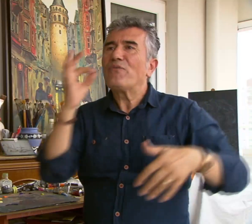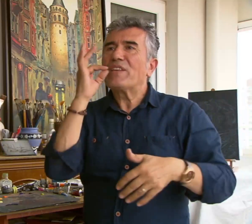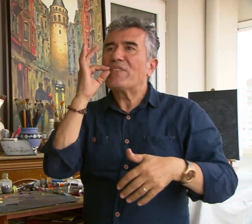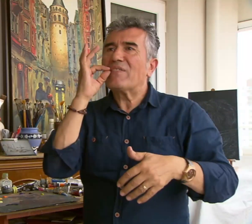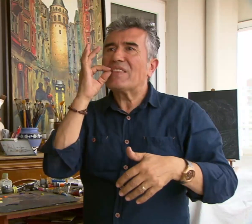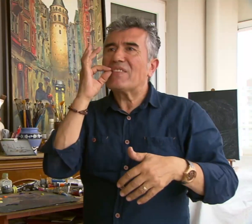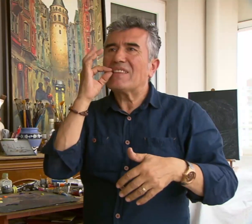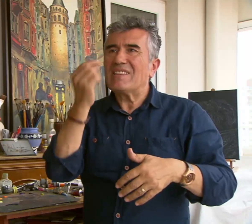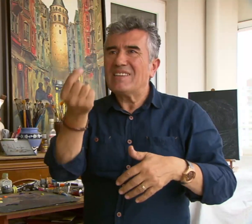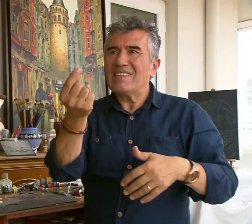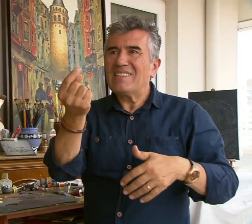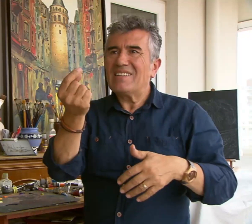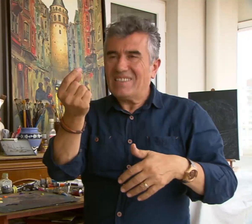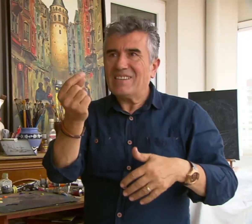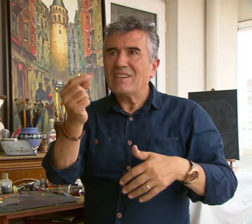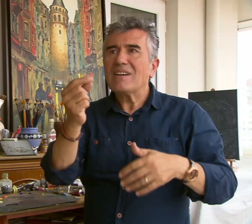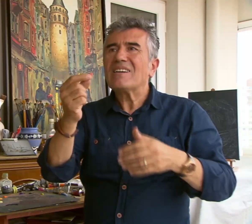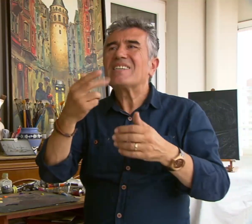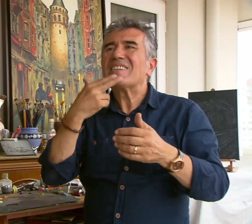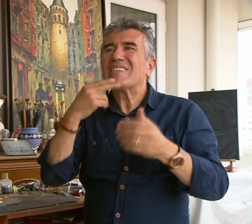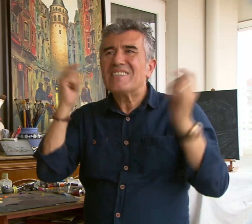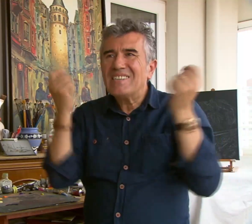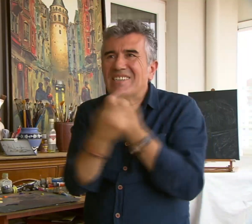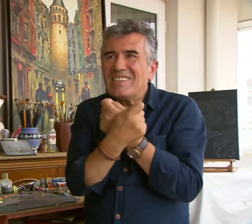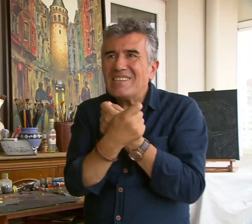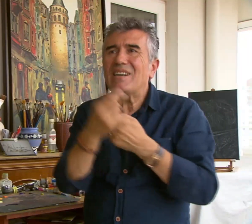ödül aldım. Konum da şuydu, fındık,